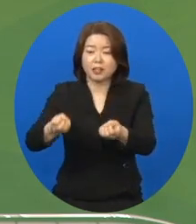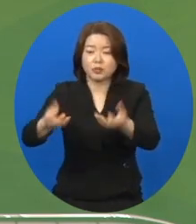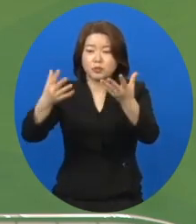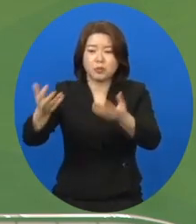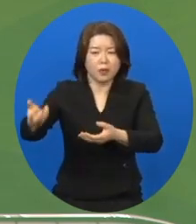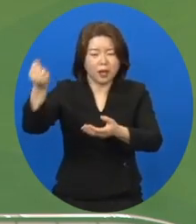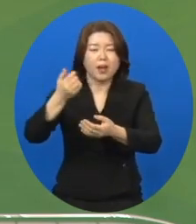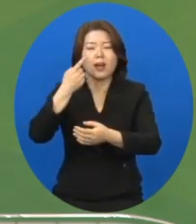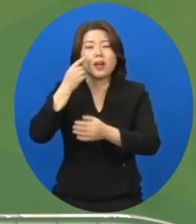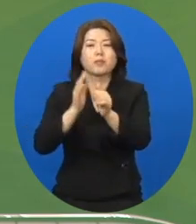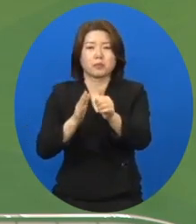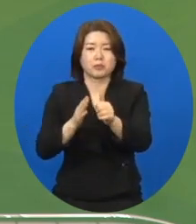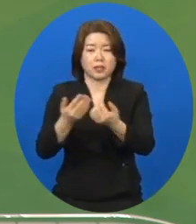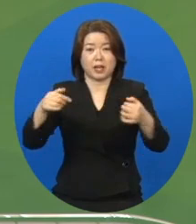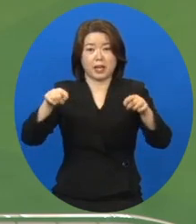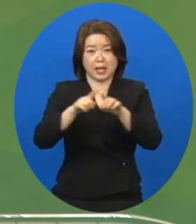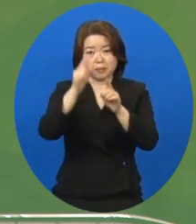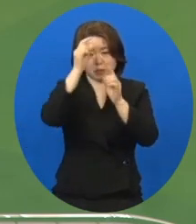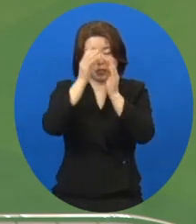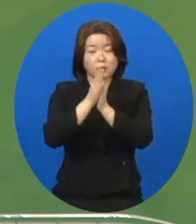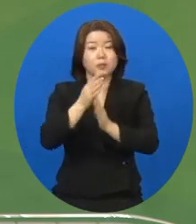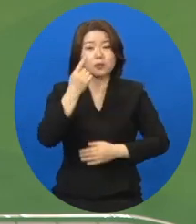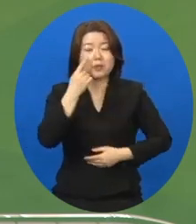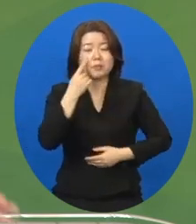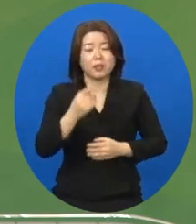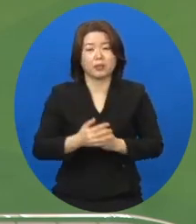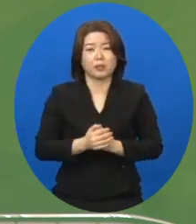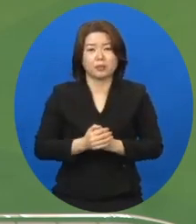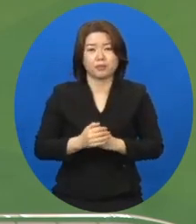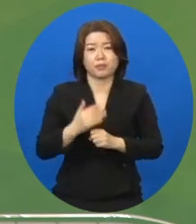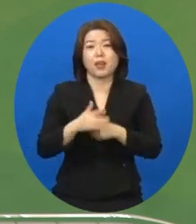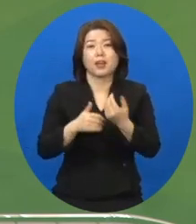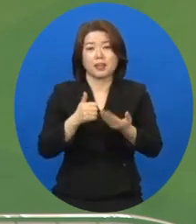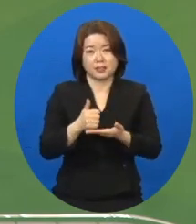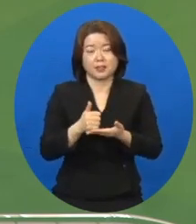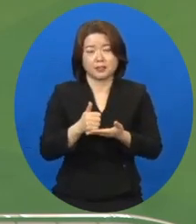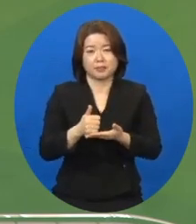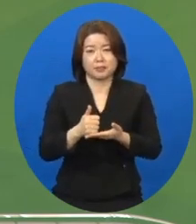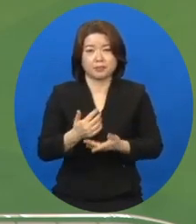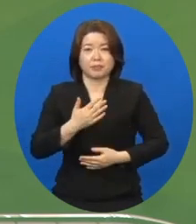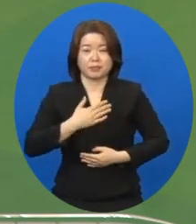같이 기도하겠습니다. 하나님, 제가